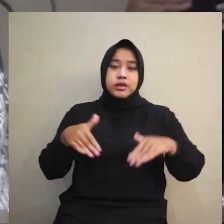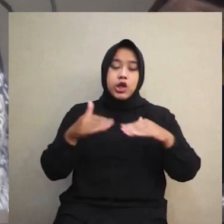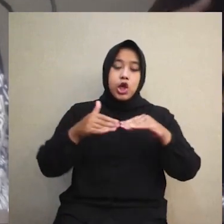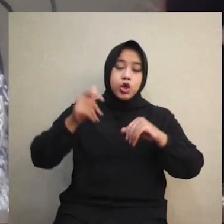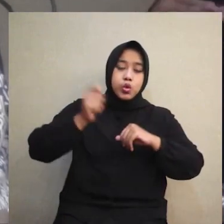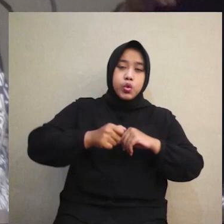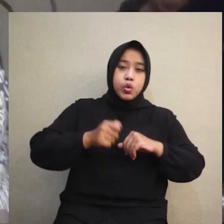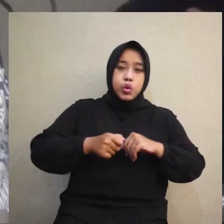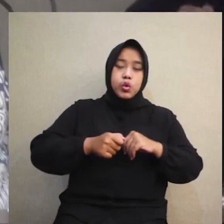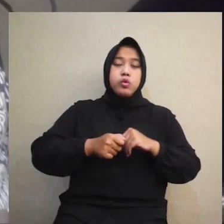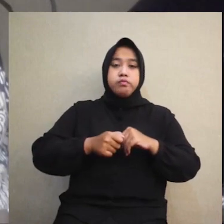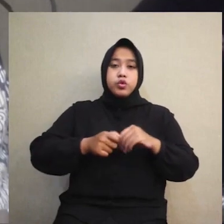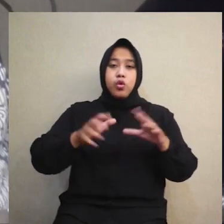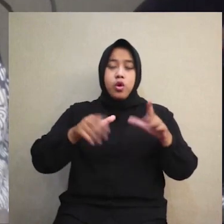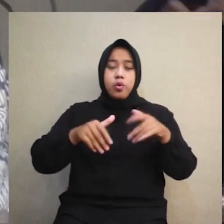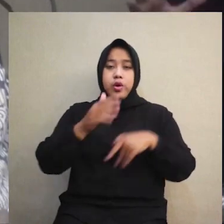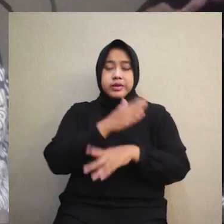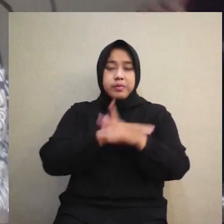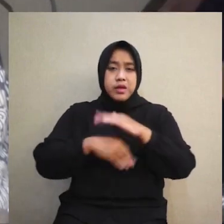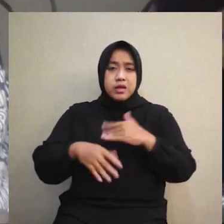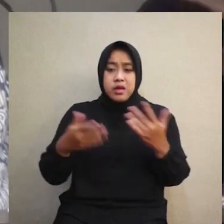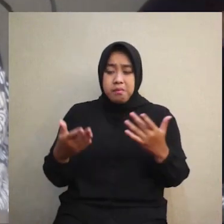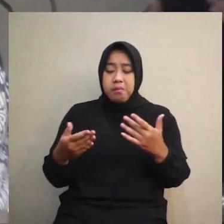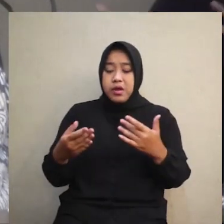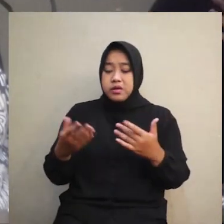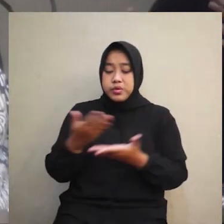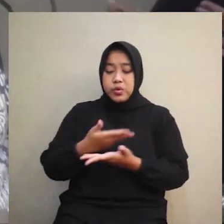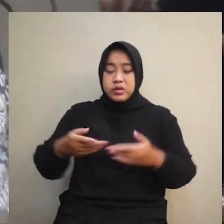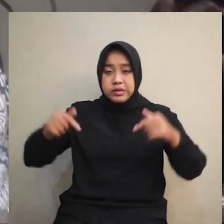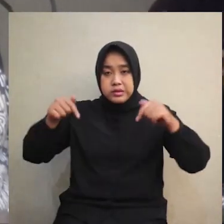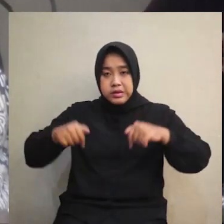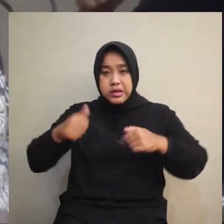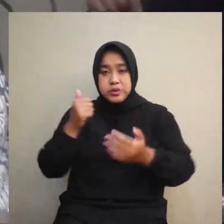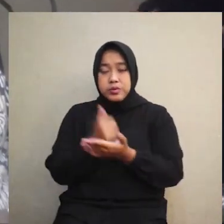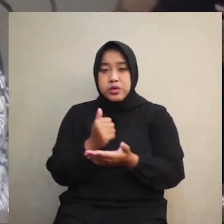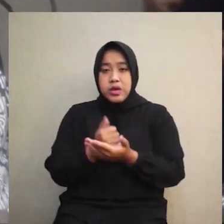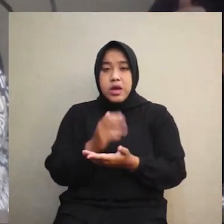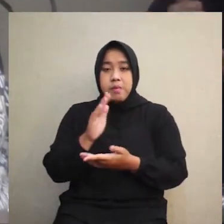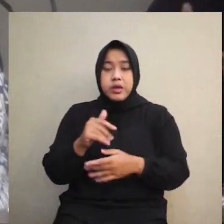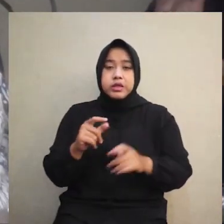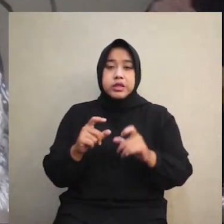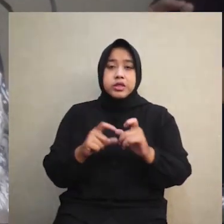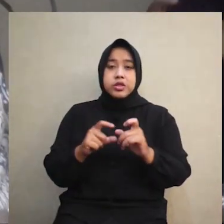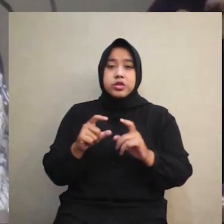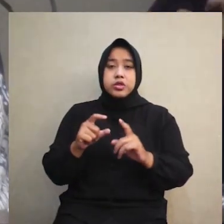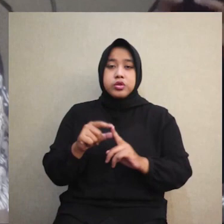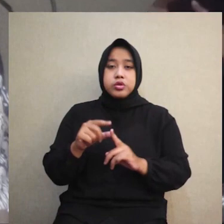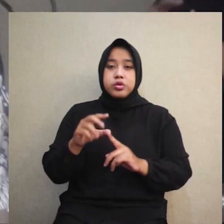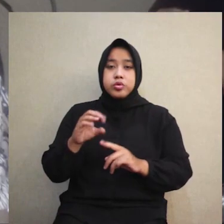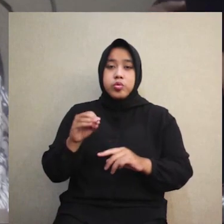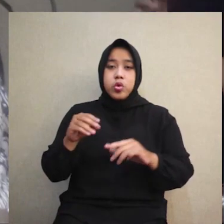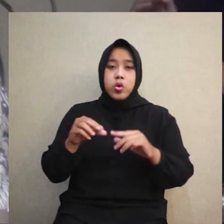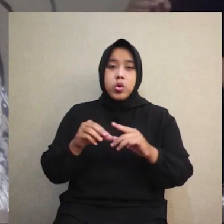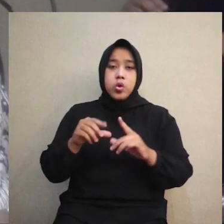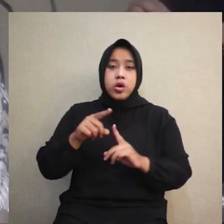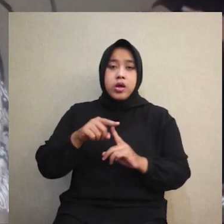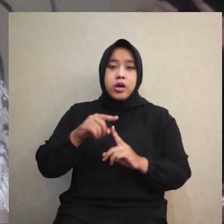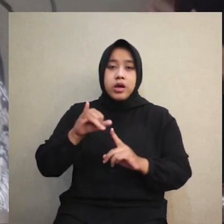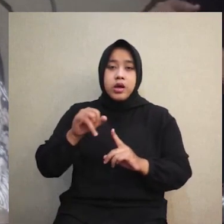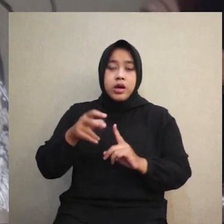bagi difabel nah Apa yang terjadi hari ini sebetulnya kan masih sporadik ya kalau kita bisa